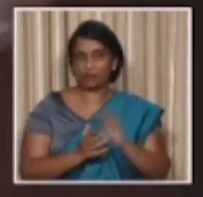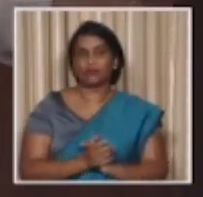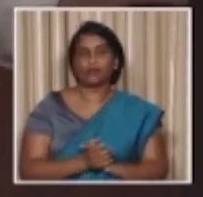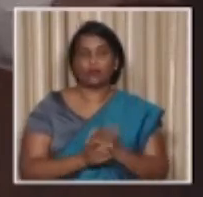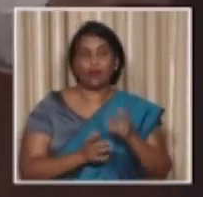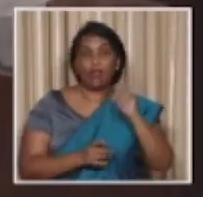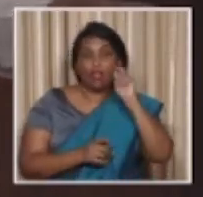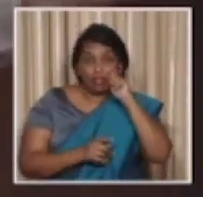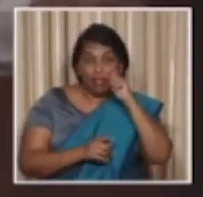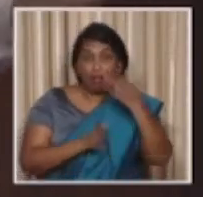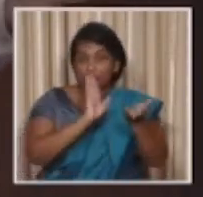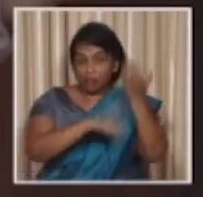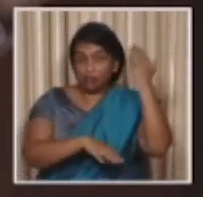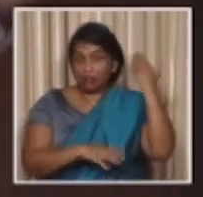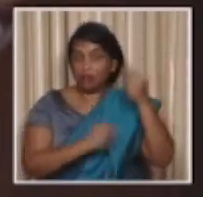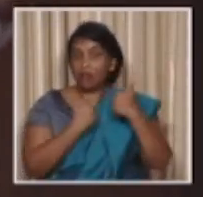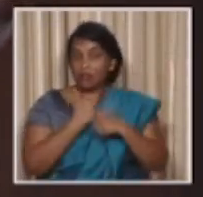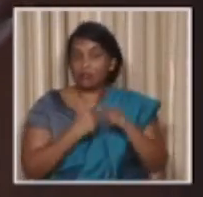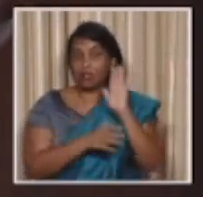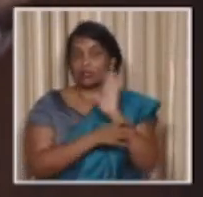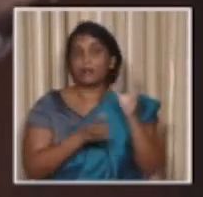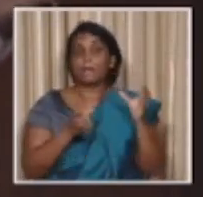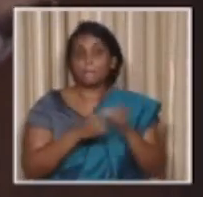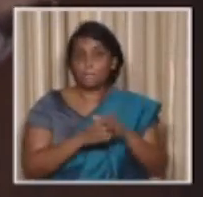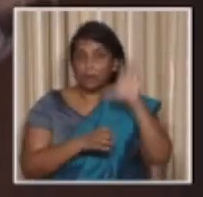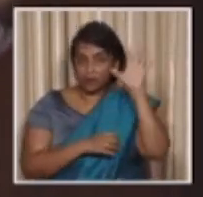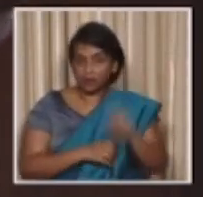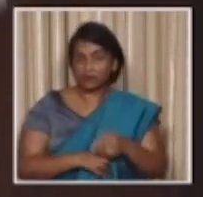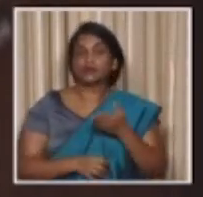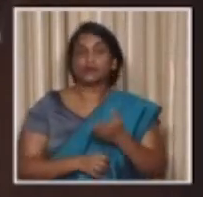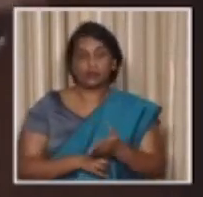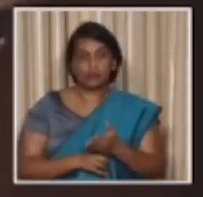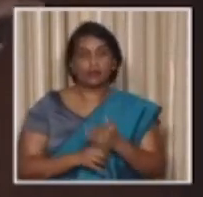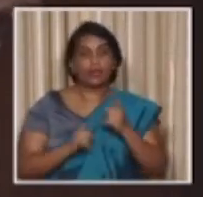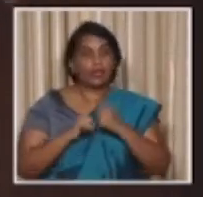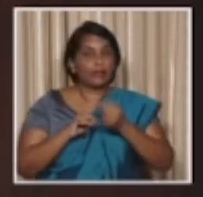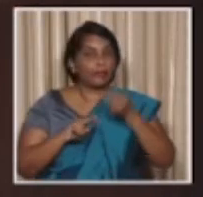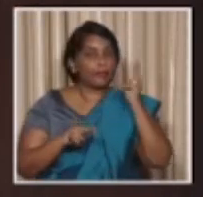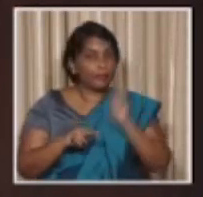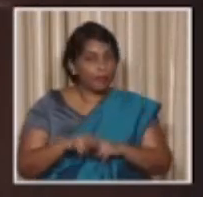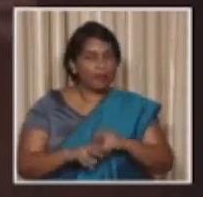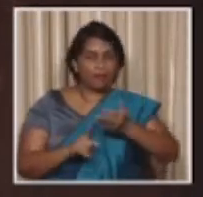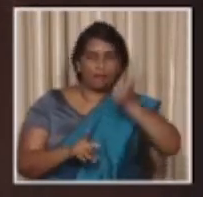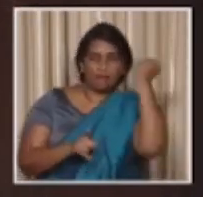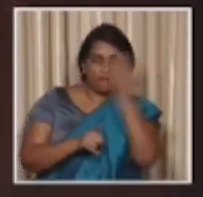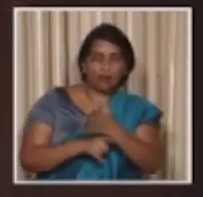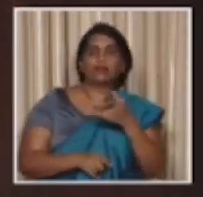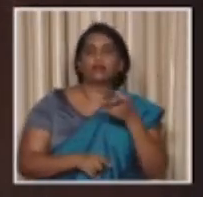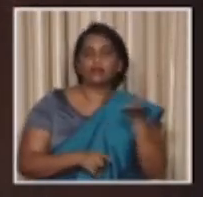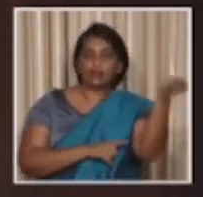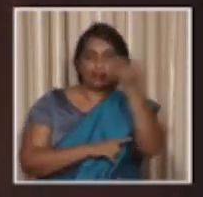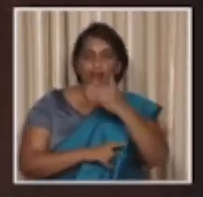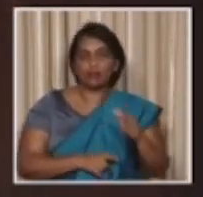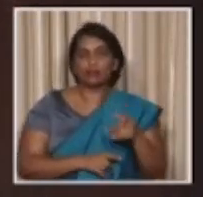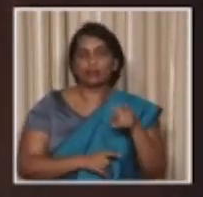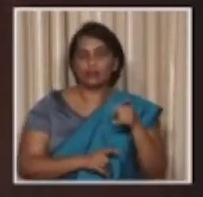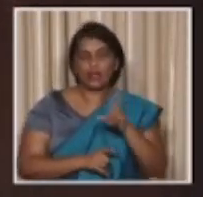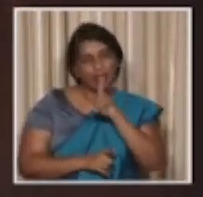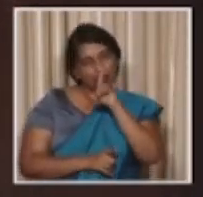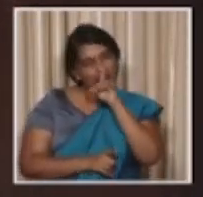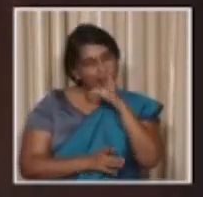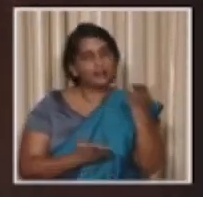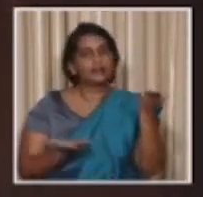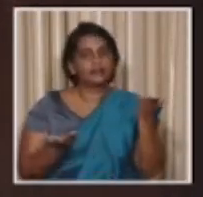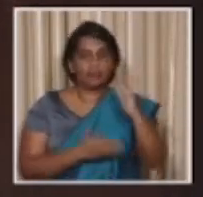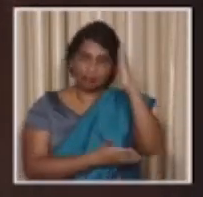මේ තාත්තලා බිහි කරපු ශ්‍රී ලංකා නිදහස් පක්ෂේ ගෙනාපු මේ අර්ථසාධක කර්මුදලට කෙල්ලකොට තමුන්නාසලා ලැජ්ජාවක්